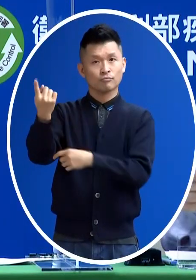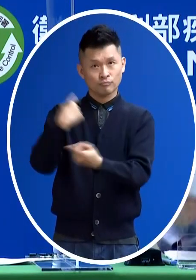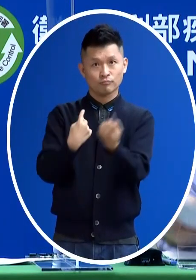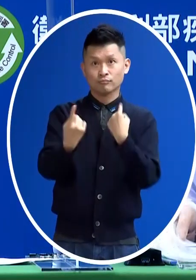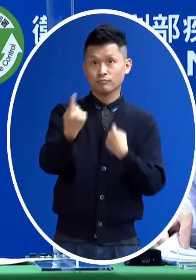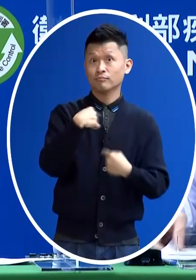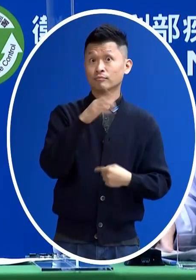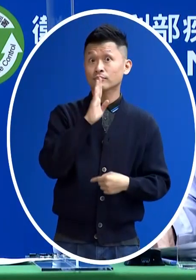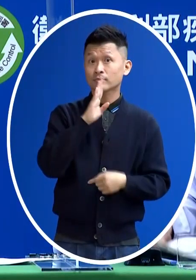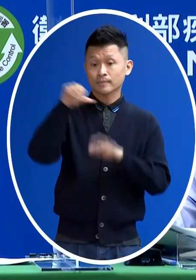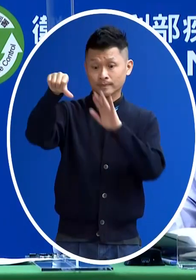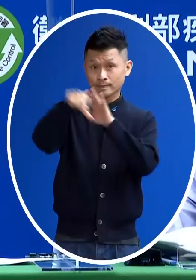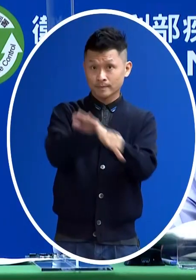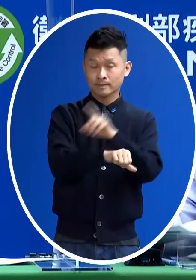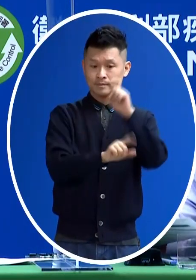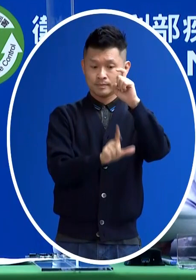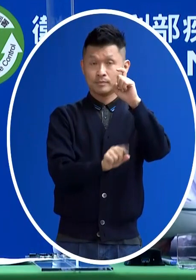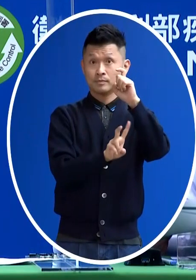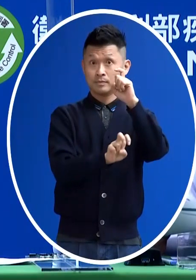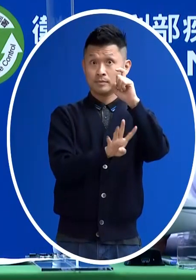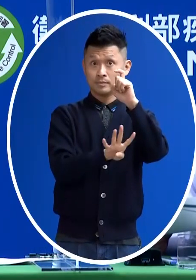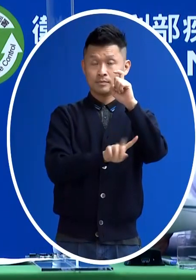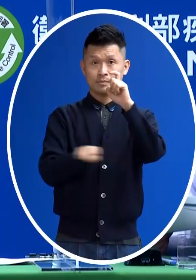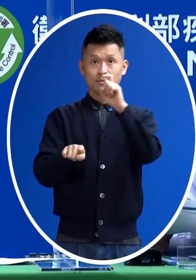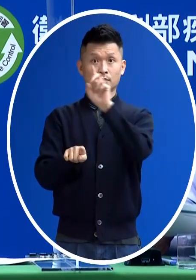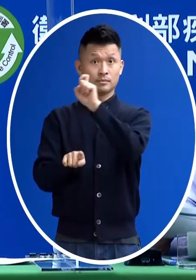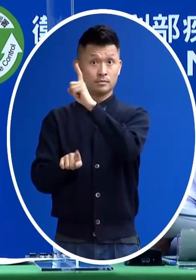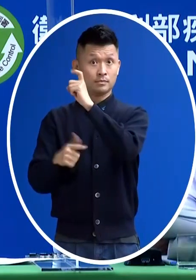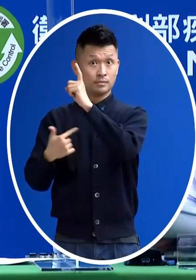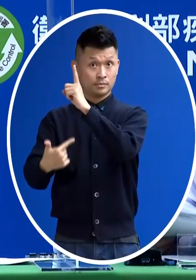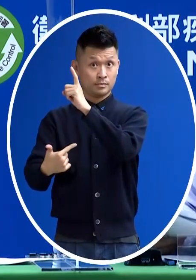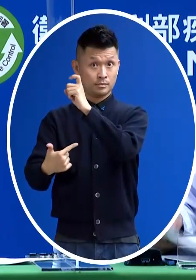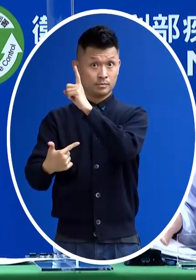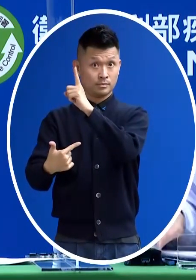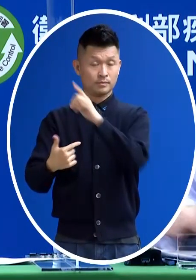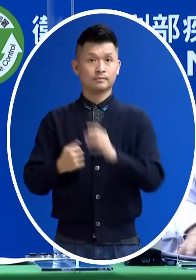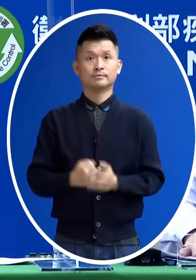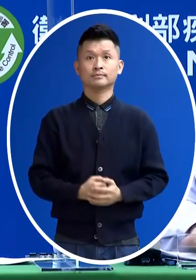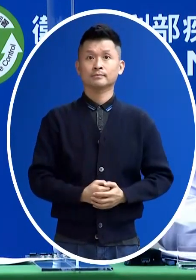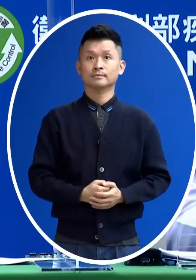境。那入境的日子10月24号到11月6号。